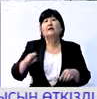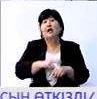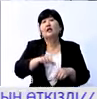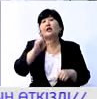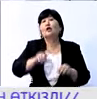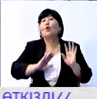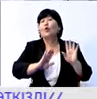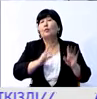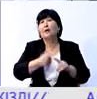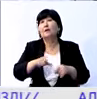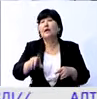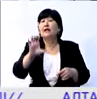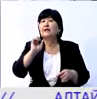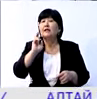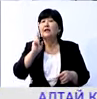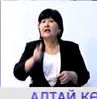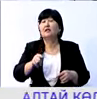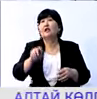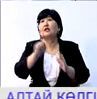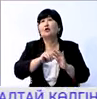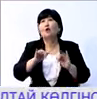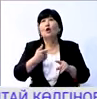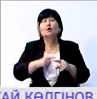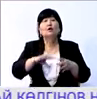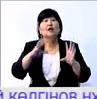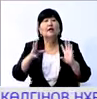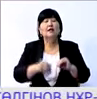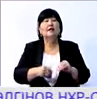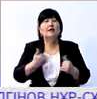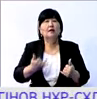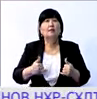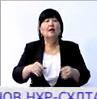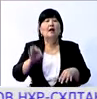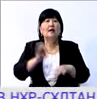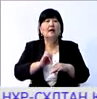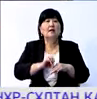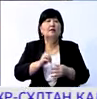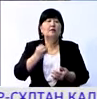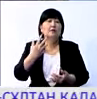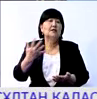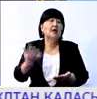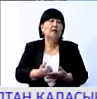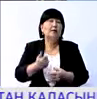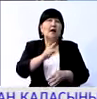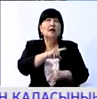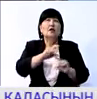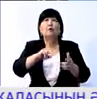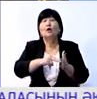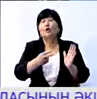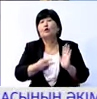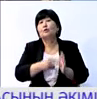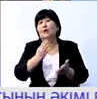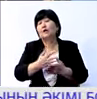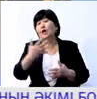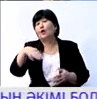Бүгінде емханада скринингтік тексеру жүріп жатыр. Соның нәтижесінде 5 қатерлі ісікті анықтаған. Осы күні емхана жоспарлаған